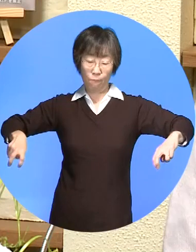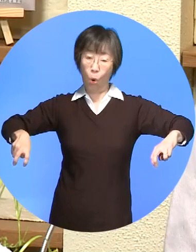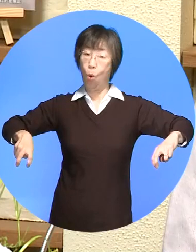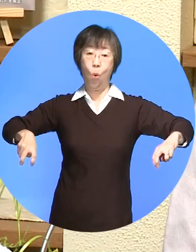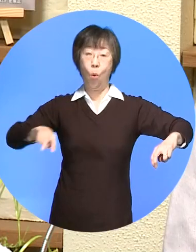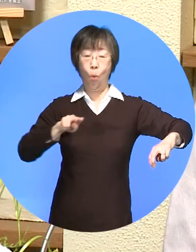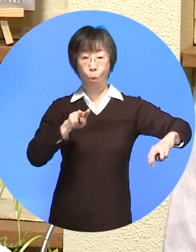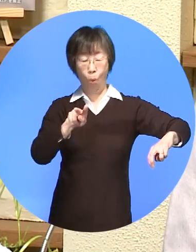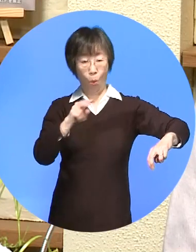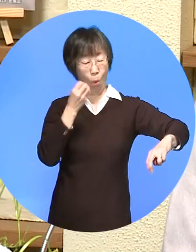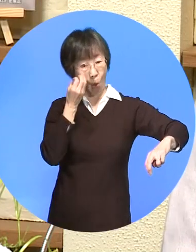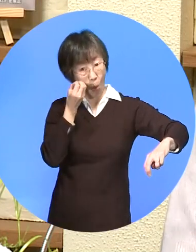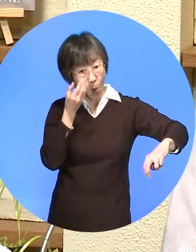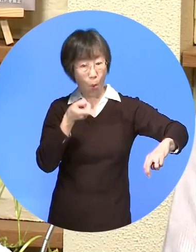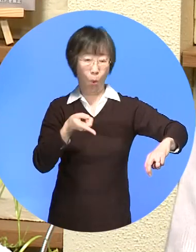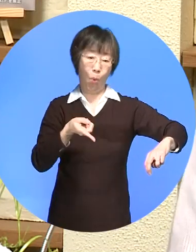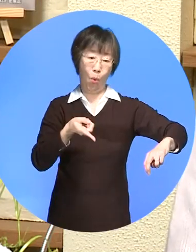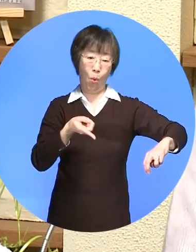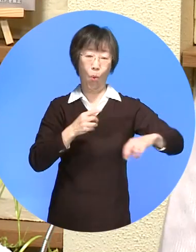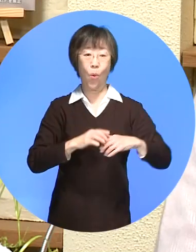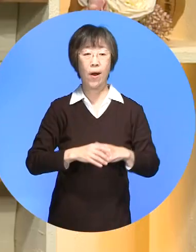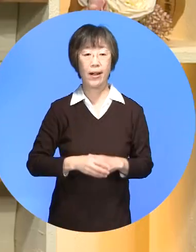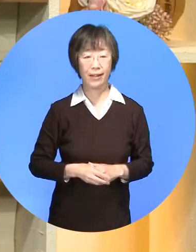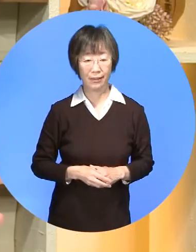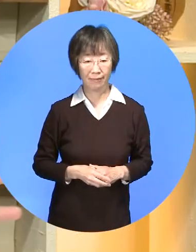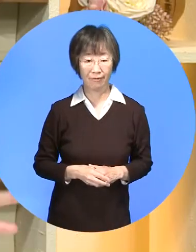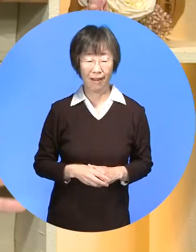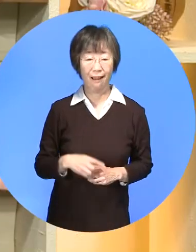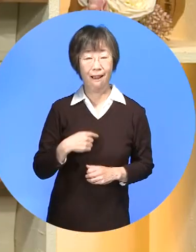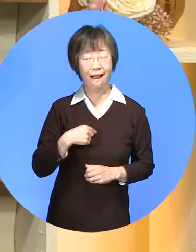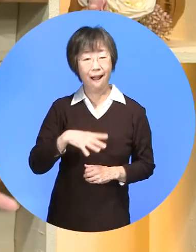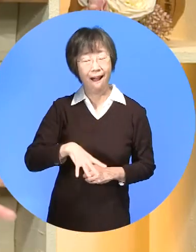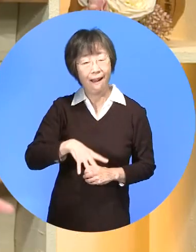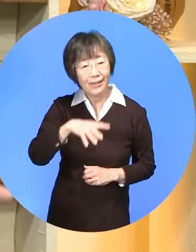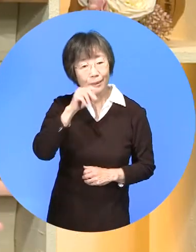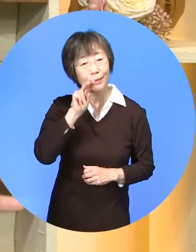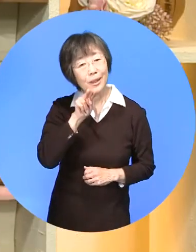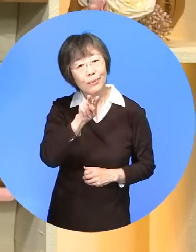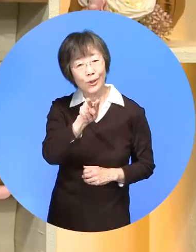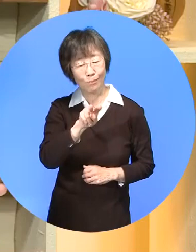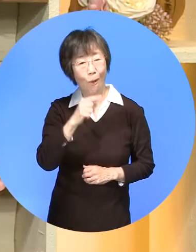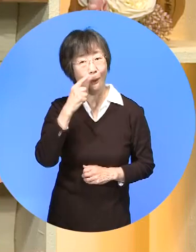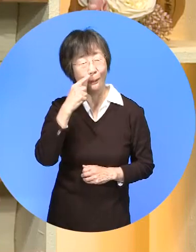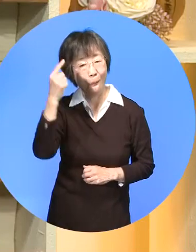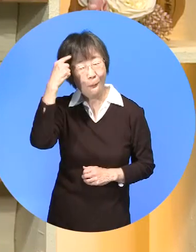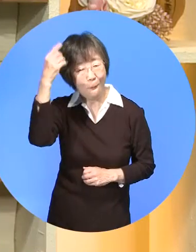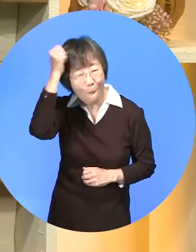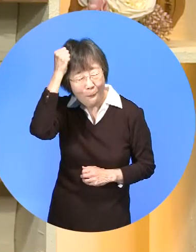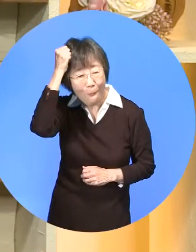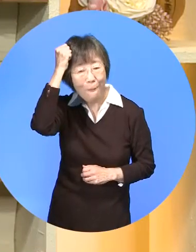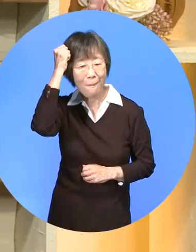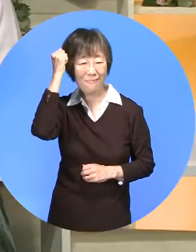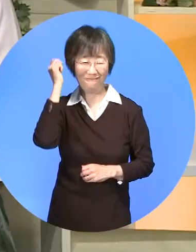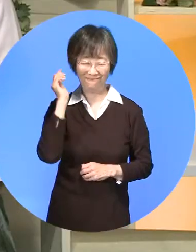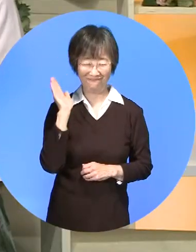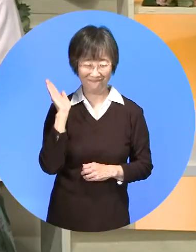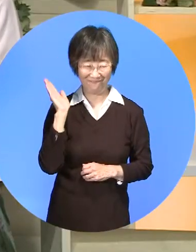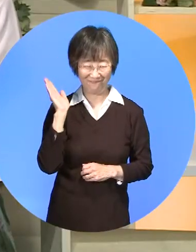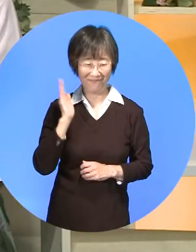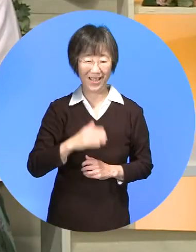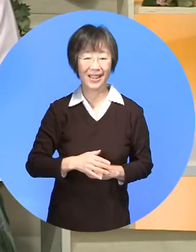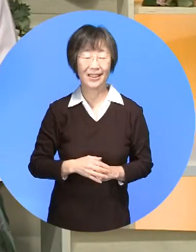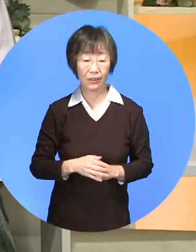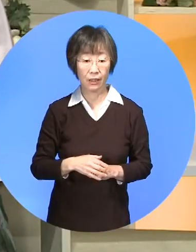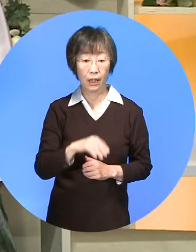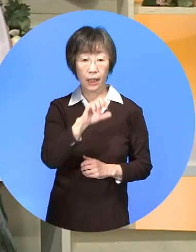で、はい、なかなか見ていて新しい発見ありましたね。 そうですよね、私も初めて見る映像だったのですごく印象に残りました。 ですよね。そ